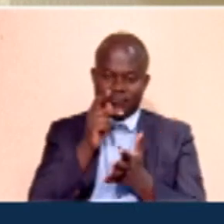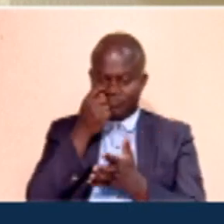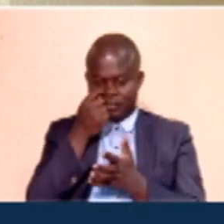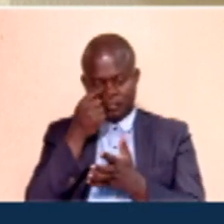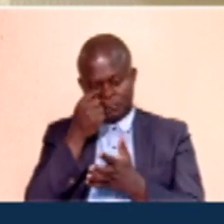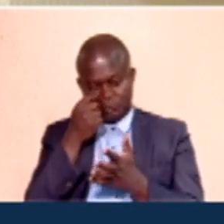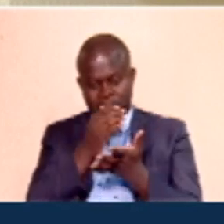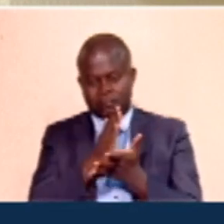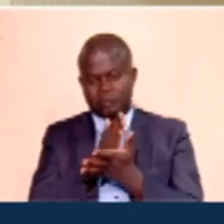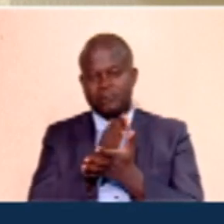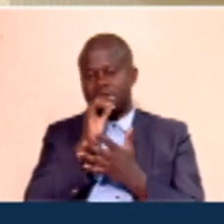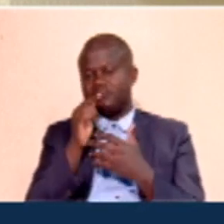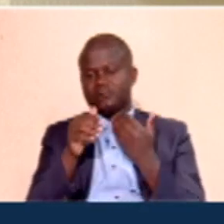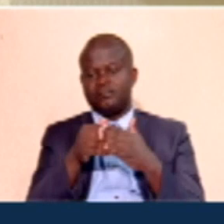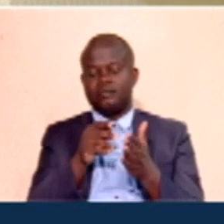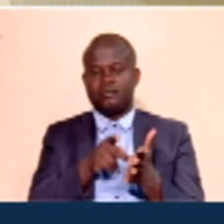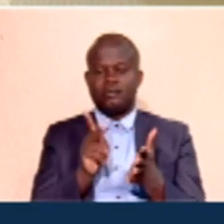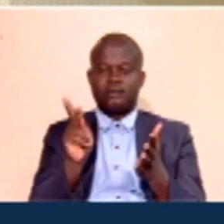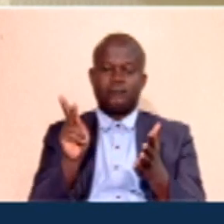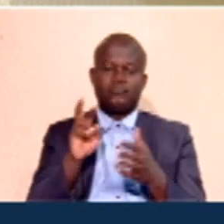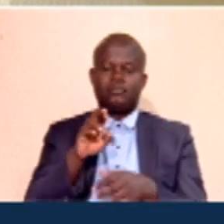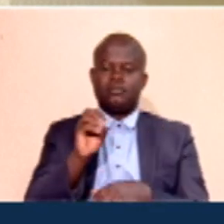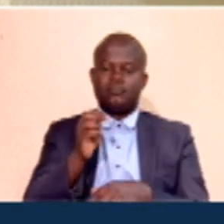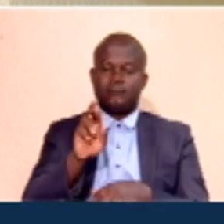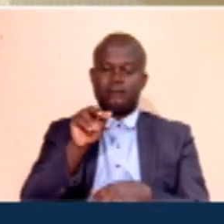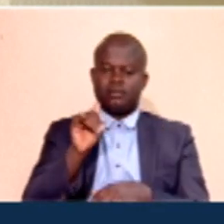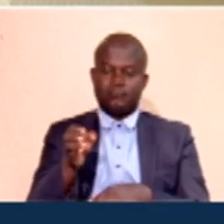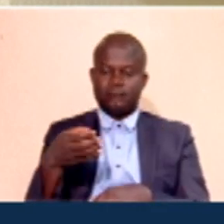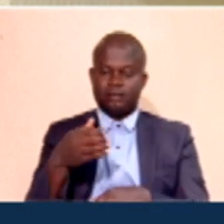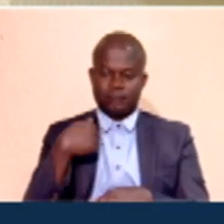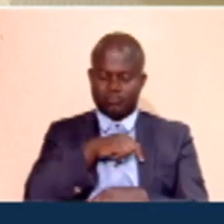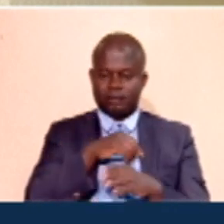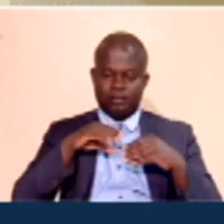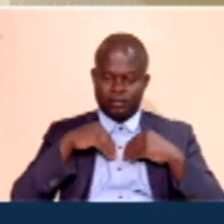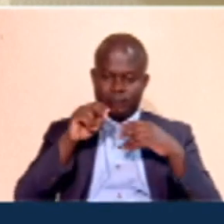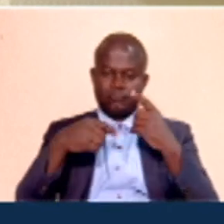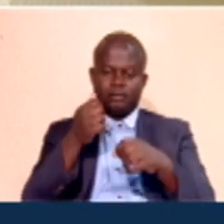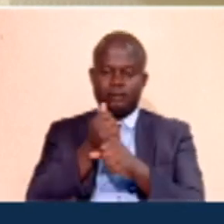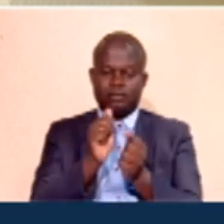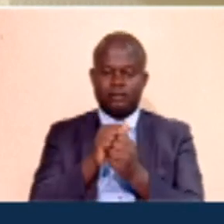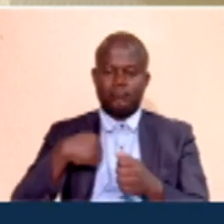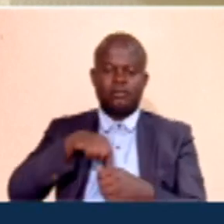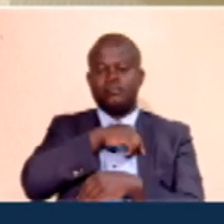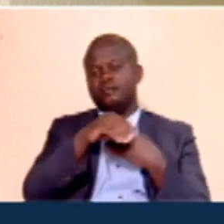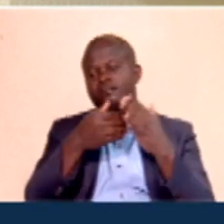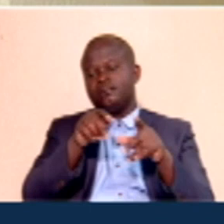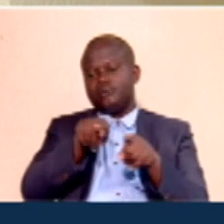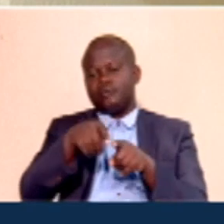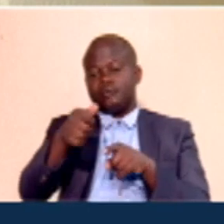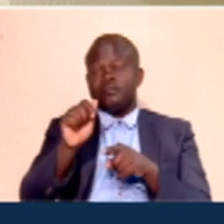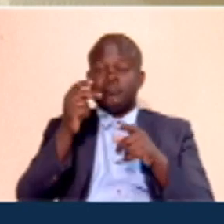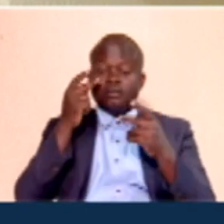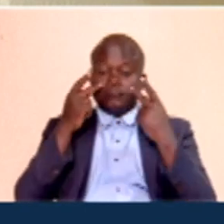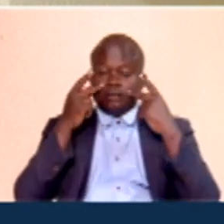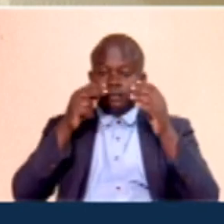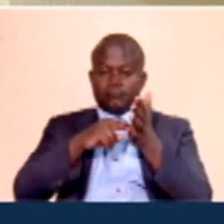byose rwose nta kintu bazishyura Rotary Club bo batwemereye ko bazakomeza gukorana natwe nabo bagasanga uriya